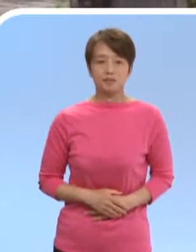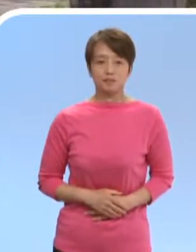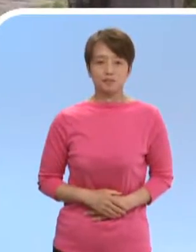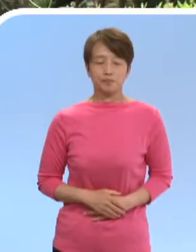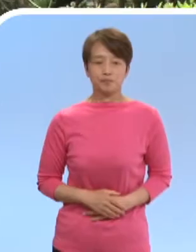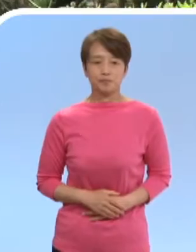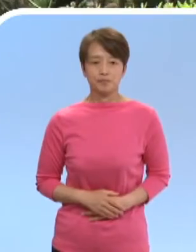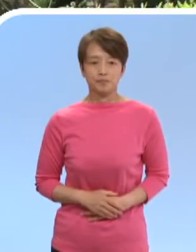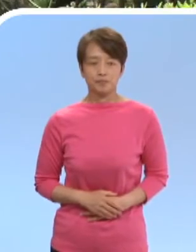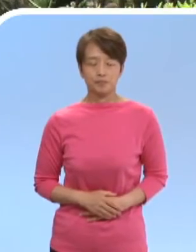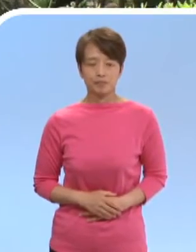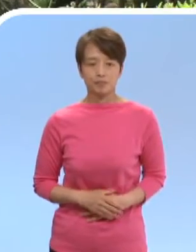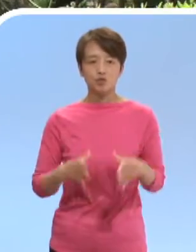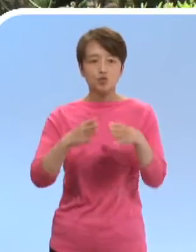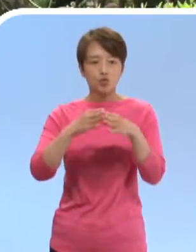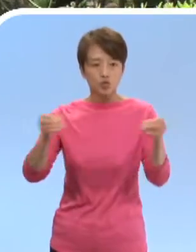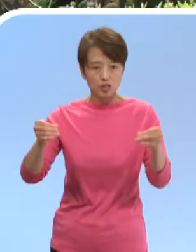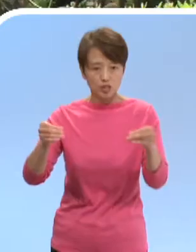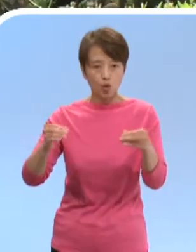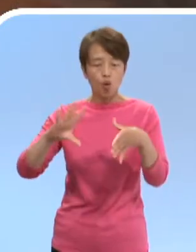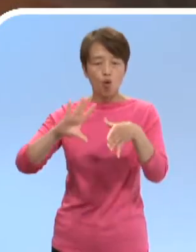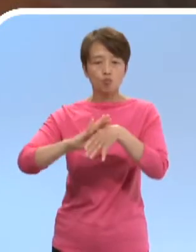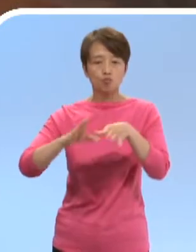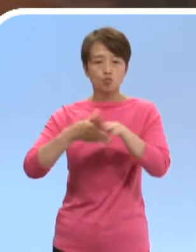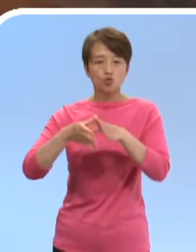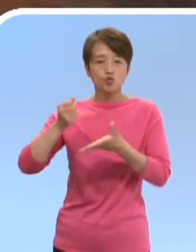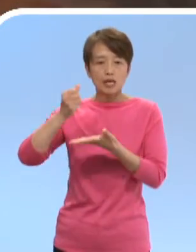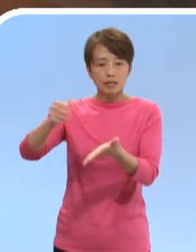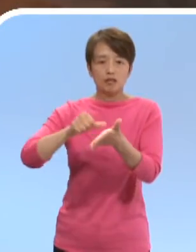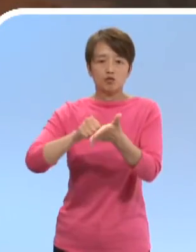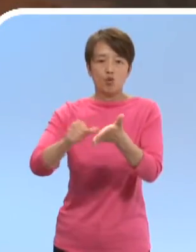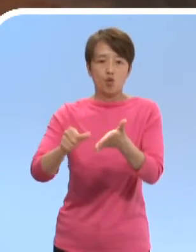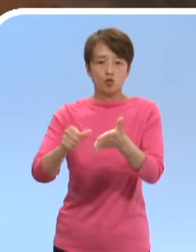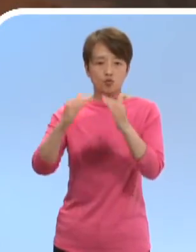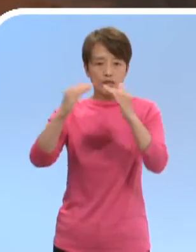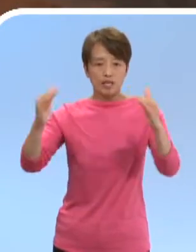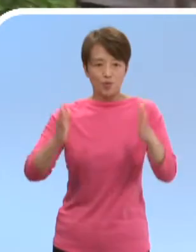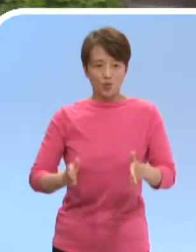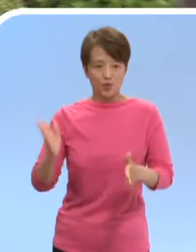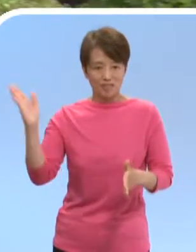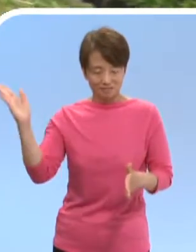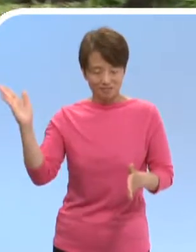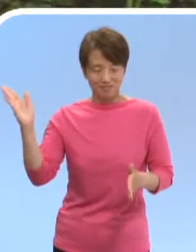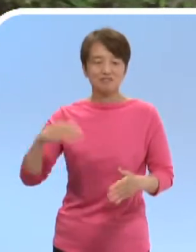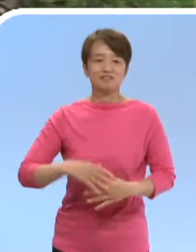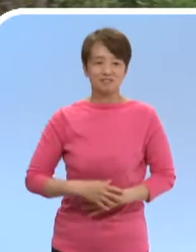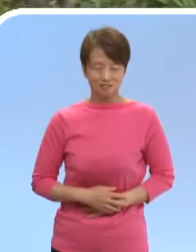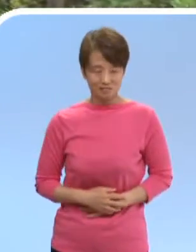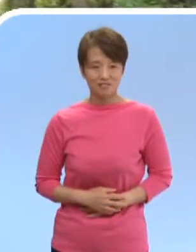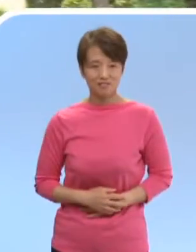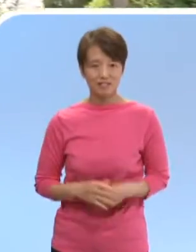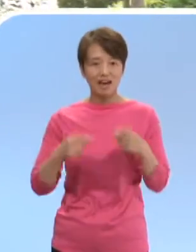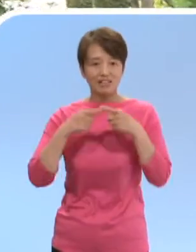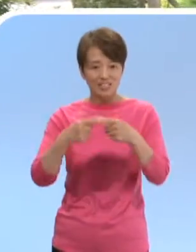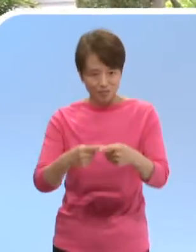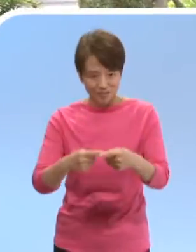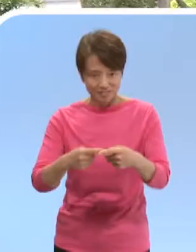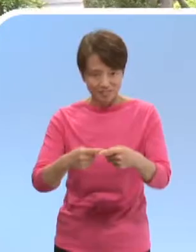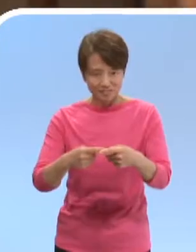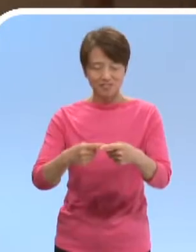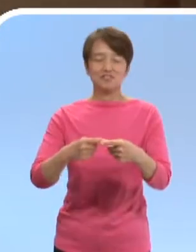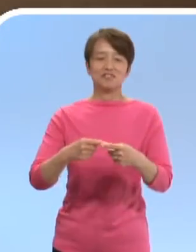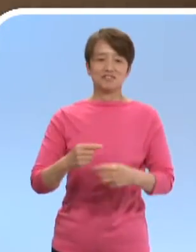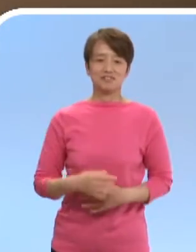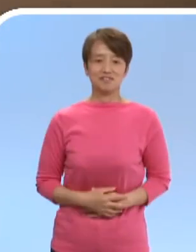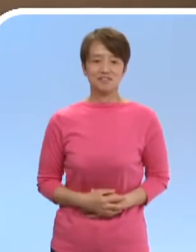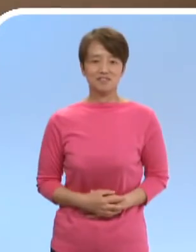。 国の登録有形文化財に指定されている貴重な建物、早速その中